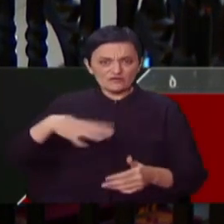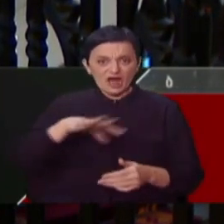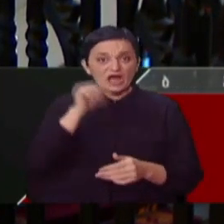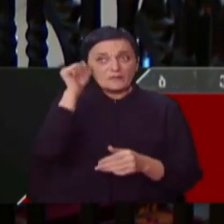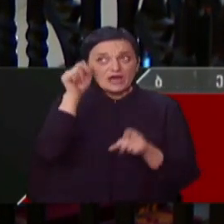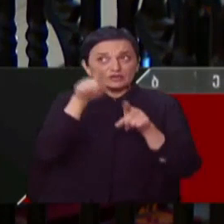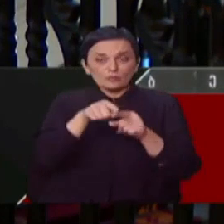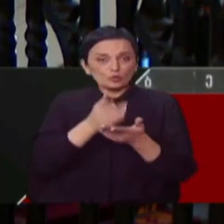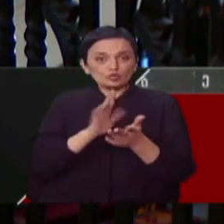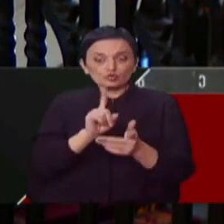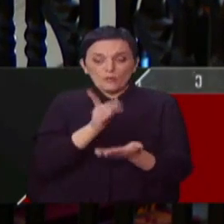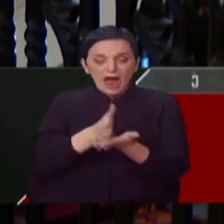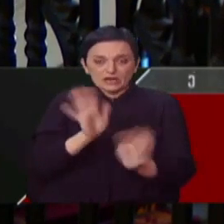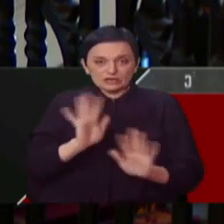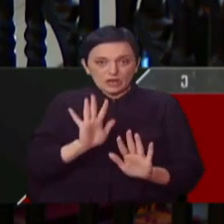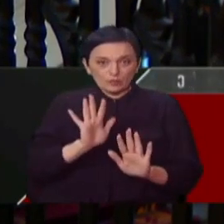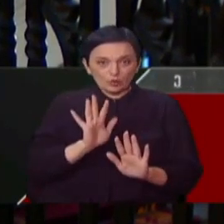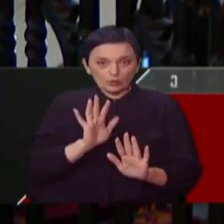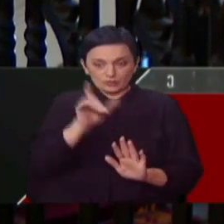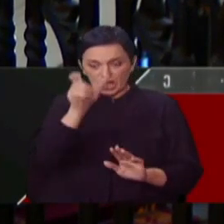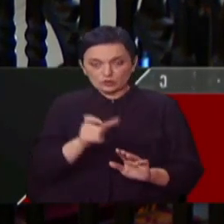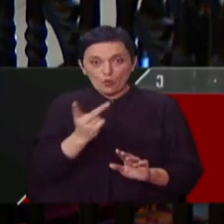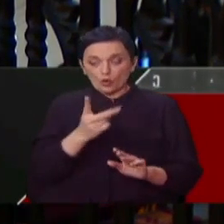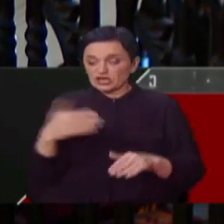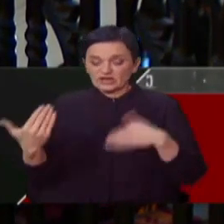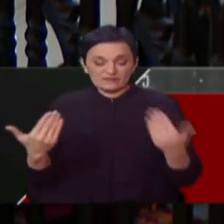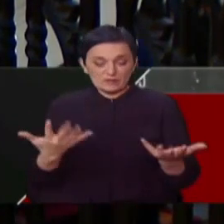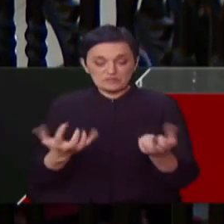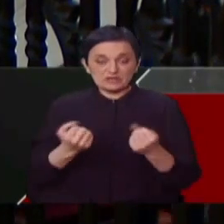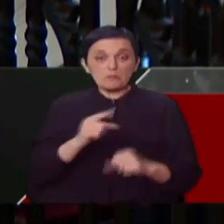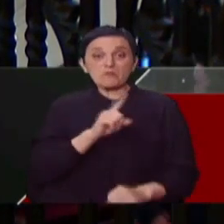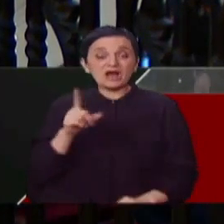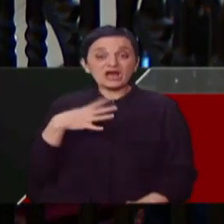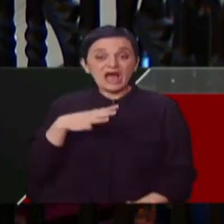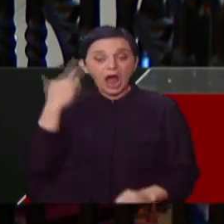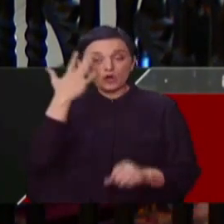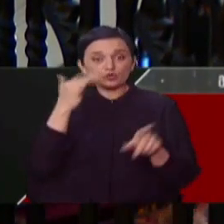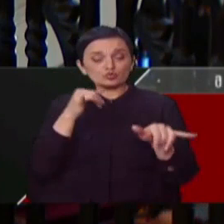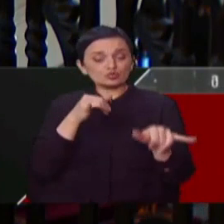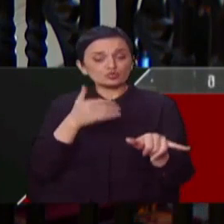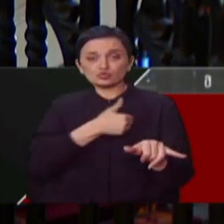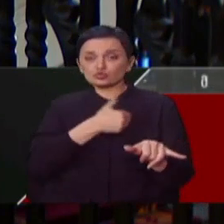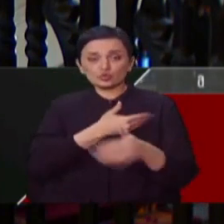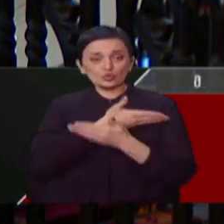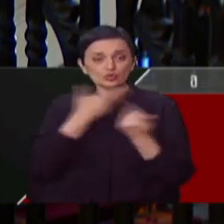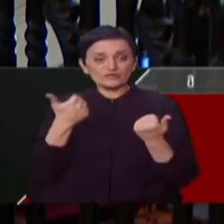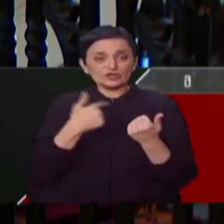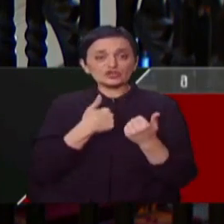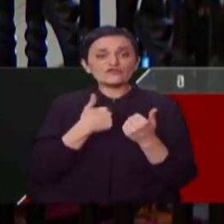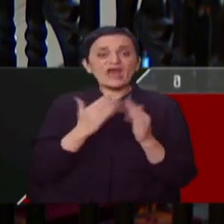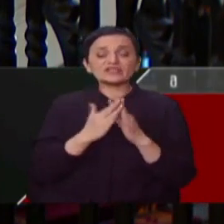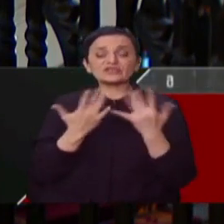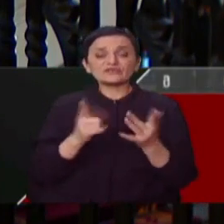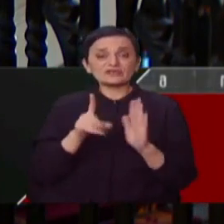უქნას, რომ ისეთი ადამიანი არ არსებობდეს, რომ ორივე მხარისთვის იყოს მისაღები. მაგრამ ქართული ოცნებას ამის სურვილი არ აქვს. ჩვენ რას ვითხოვდით,